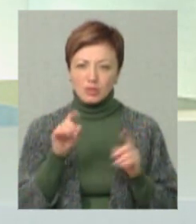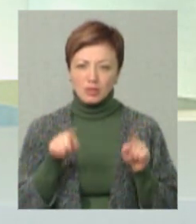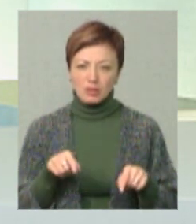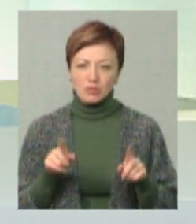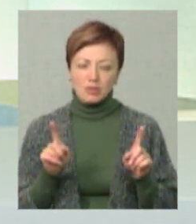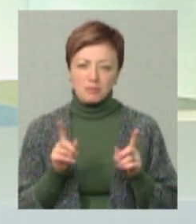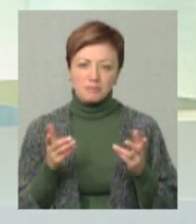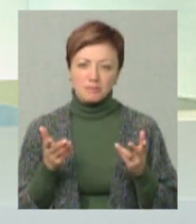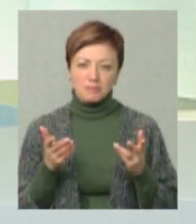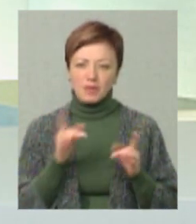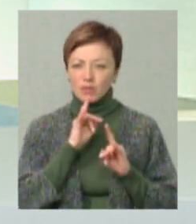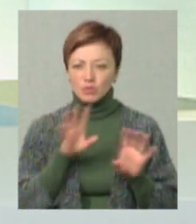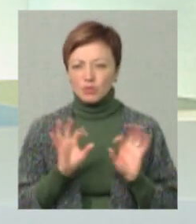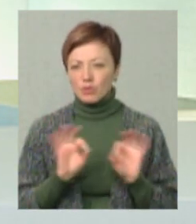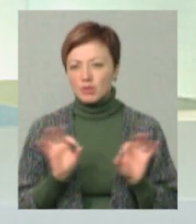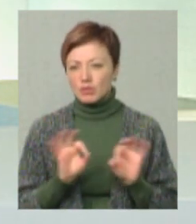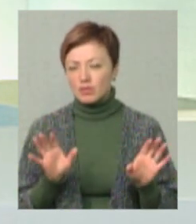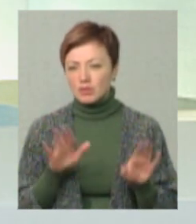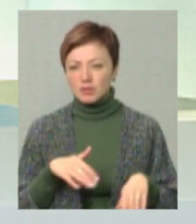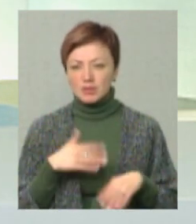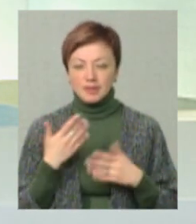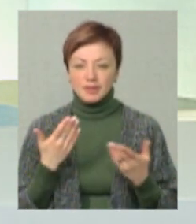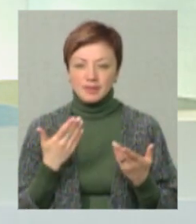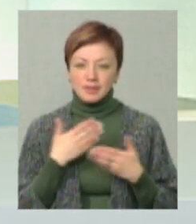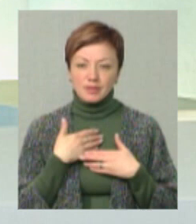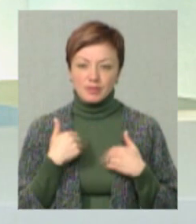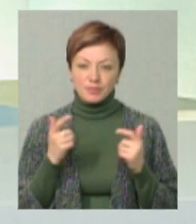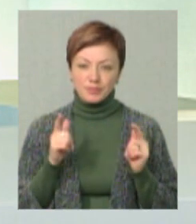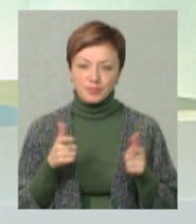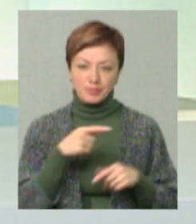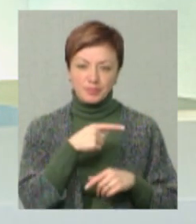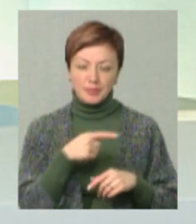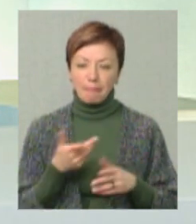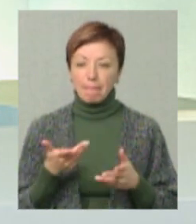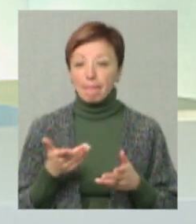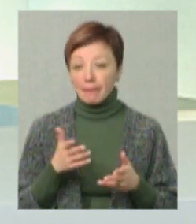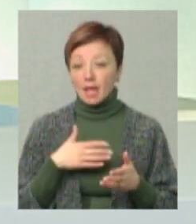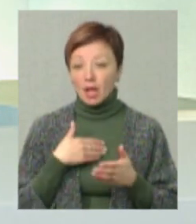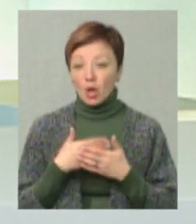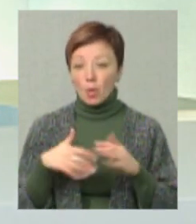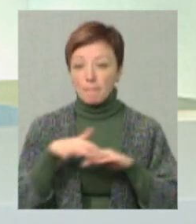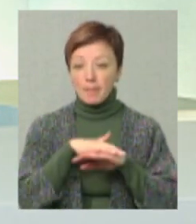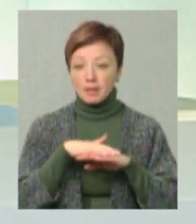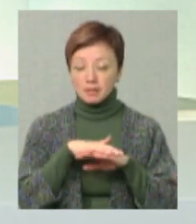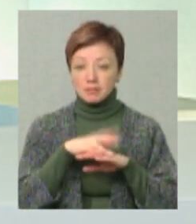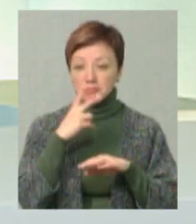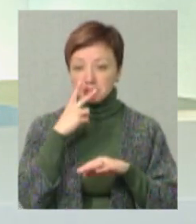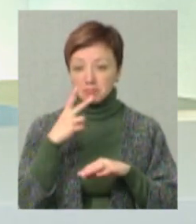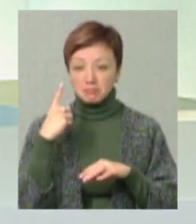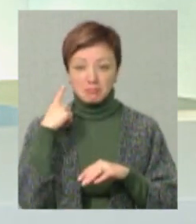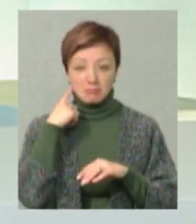що там... Не буду коментувати, ну, не почув чоловік мене. Ну, але, власне, громадськість то